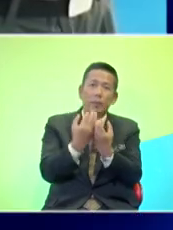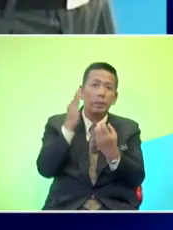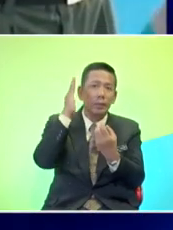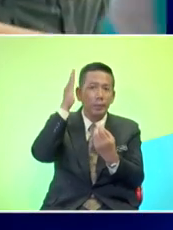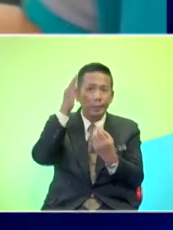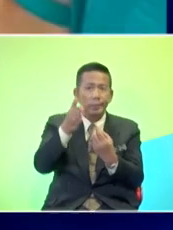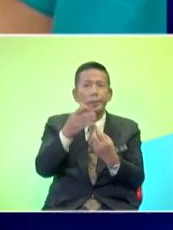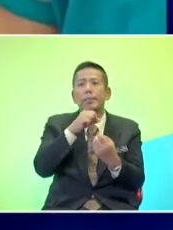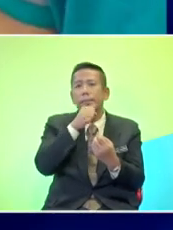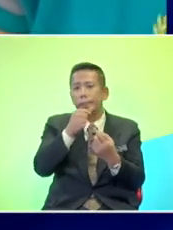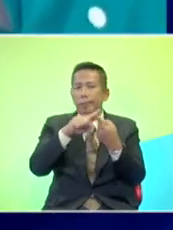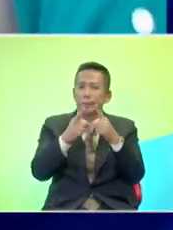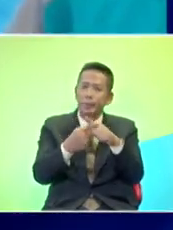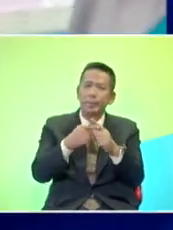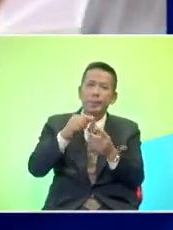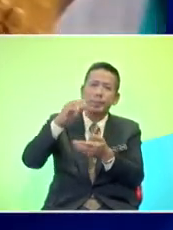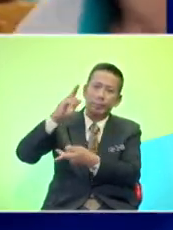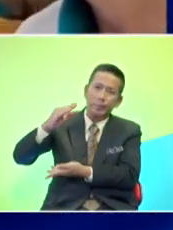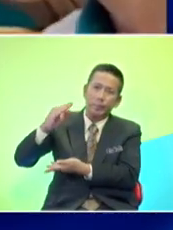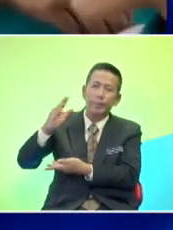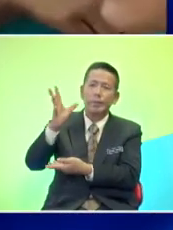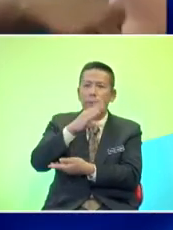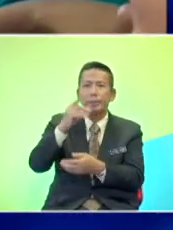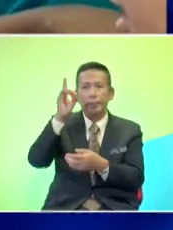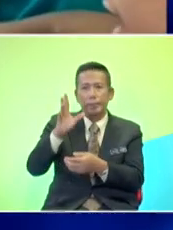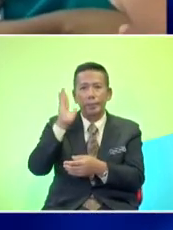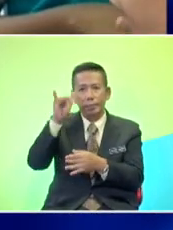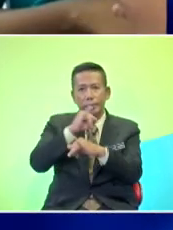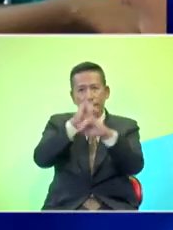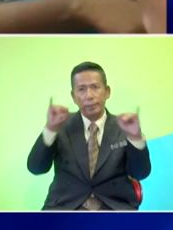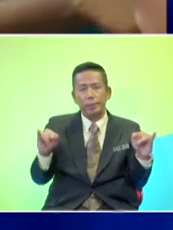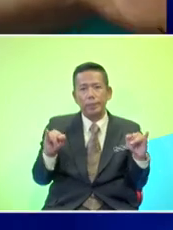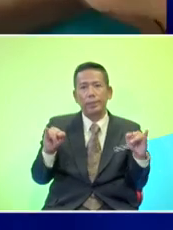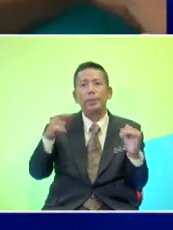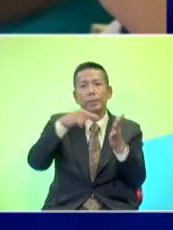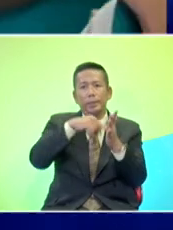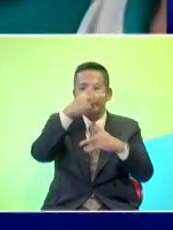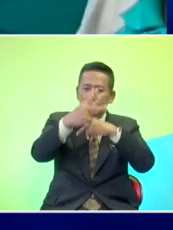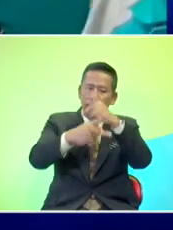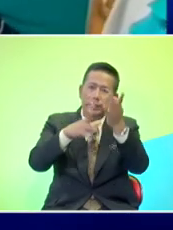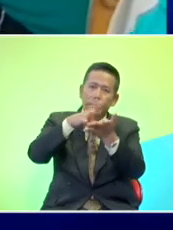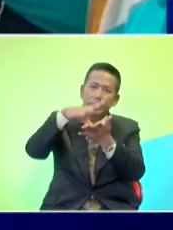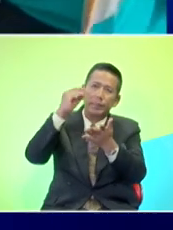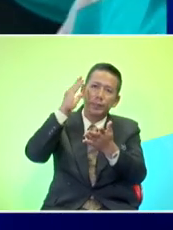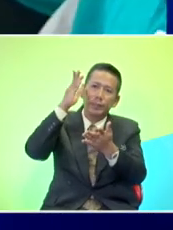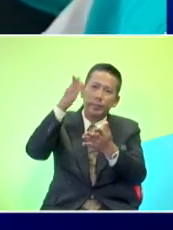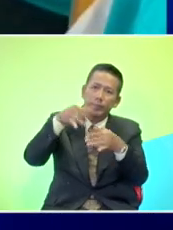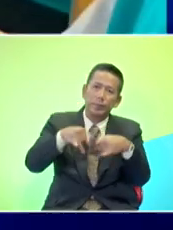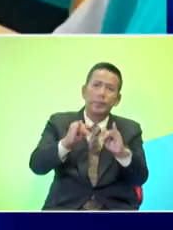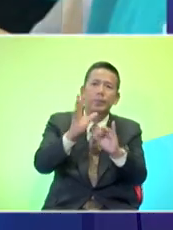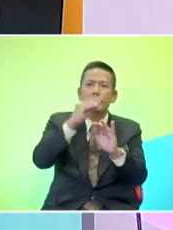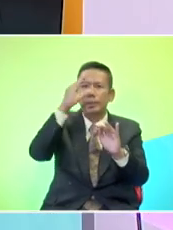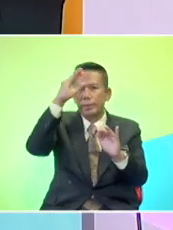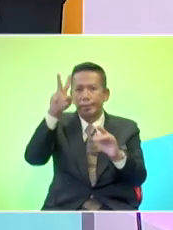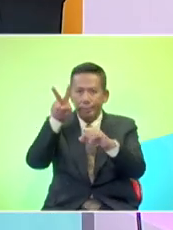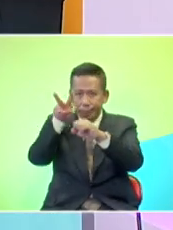akan menyuruh kawan-kawannya memegang dan seorang akan membentangkan Oke dari sini proses pembelajaran akan berlangsungnya akan membuat